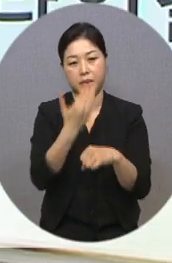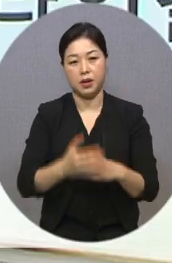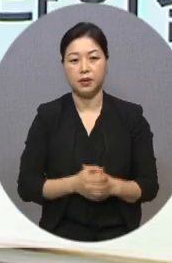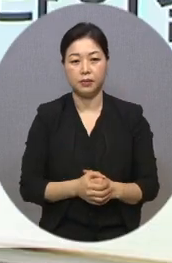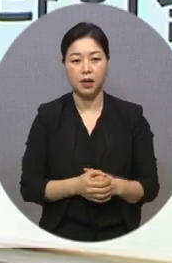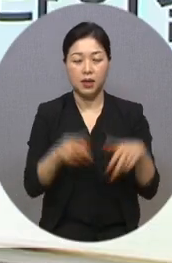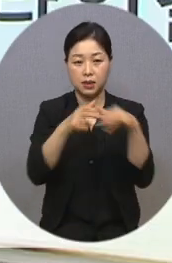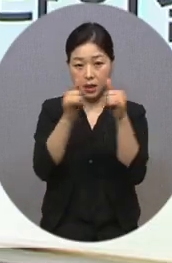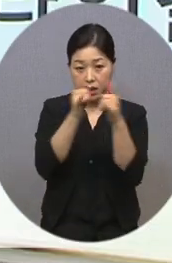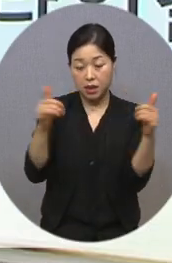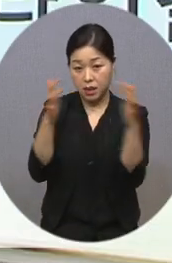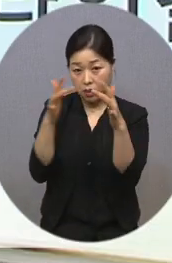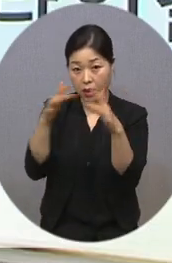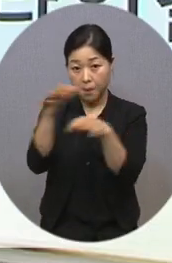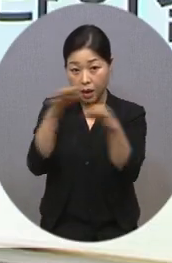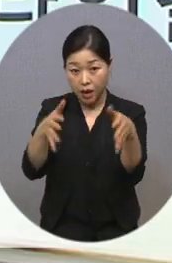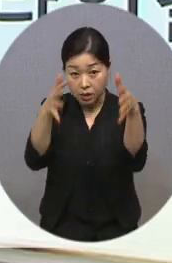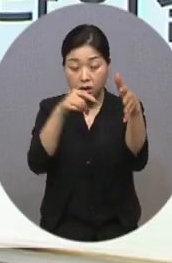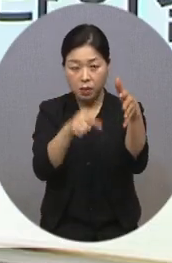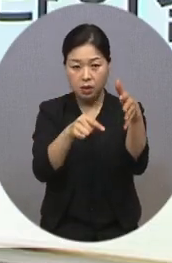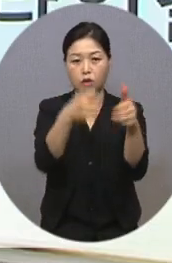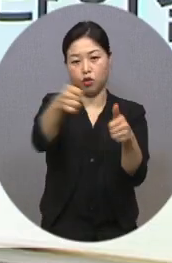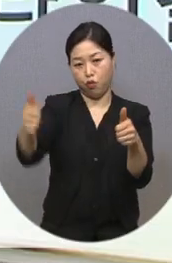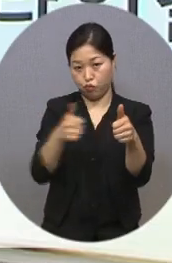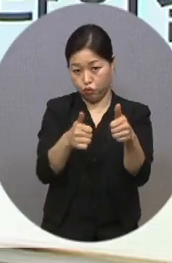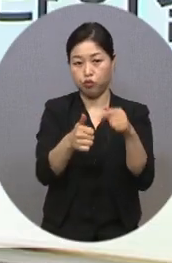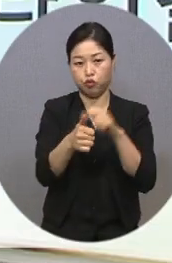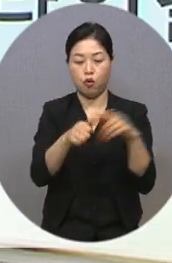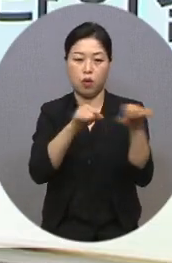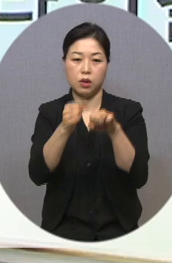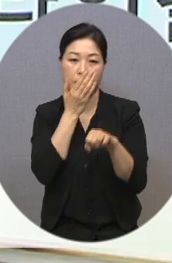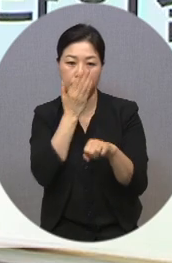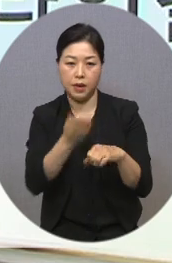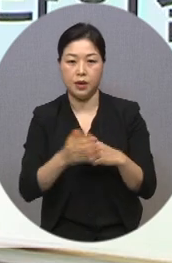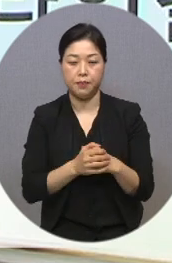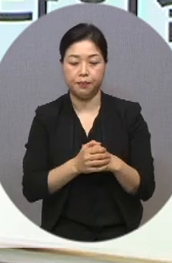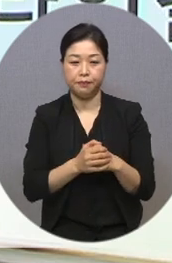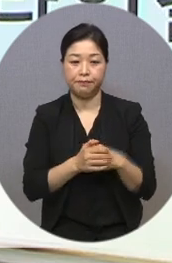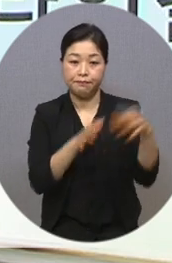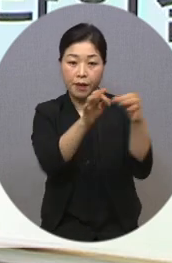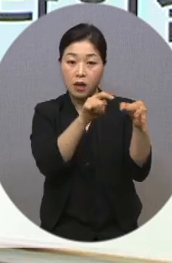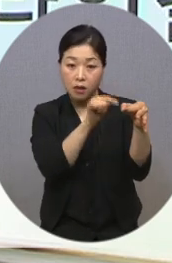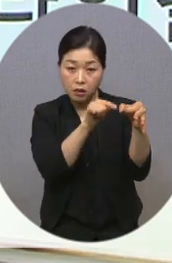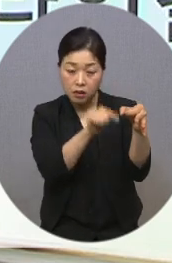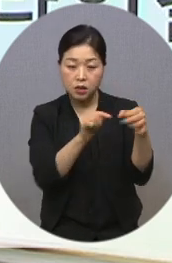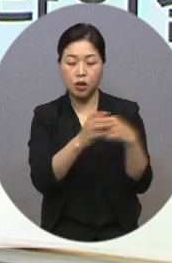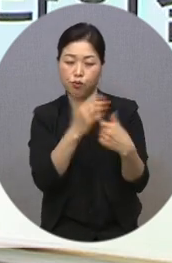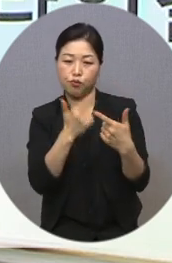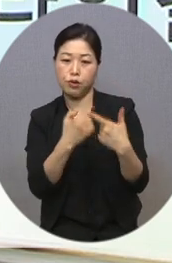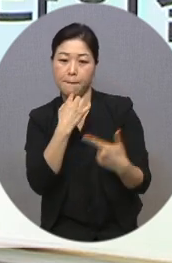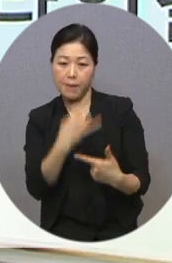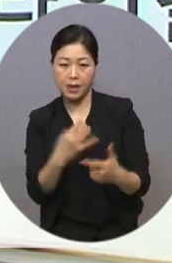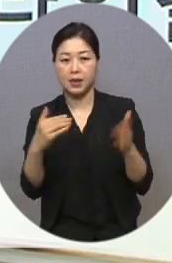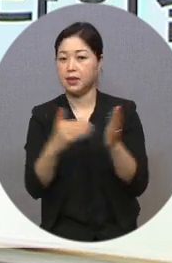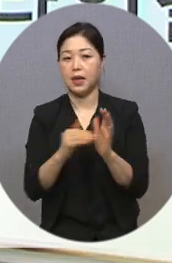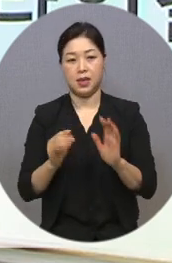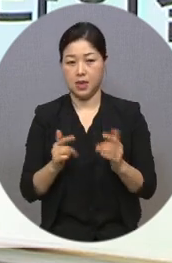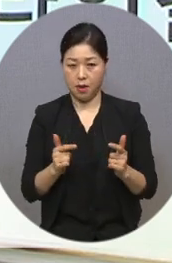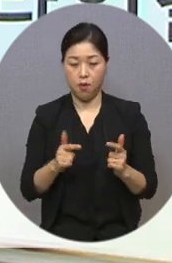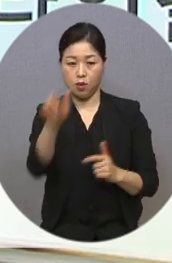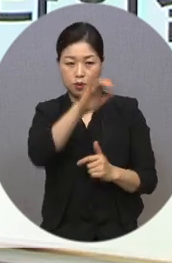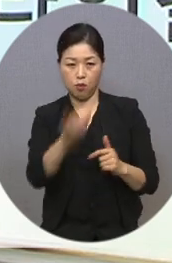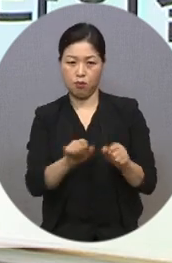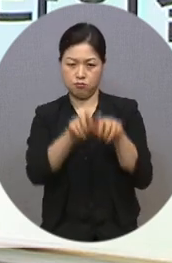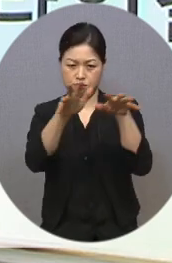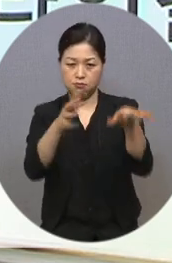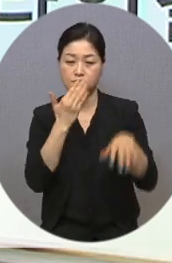온라인 백화점에 있어서 점주로서 활동하게 될 겁니다. 이 몰 자체는 앞으로는 단순히 부산만이 아니고 전국적으로 확장될